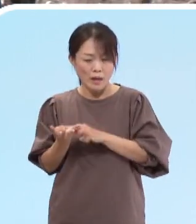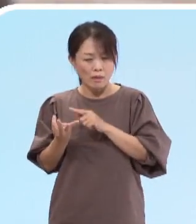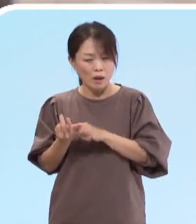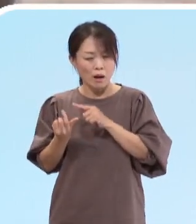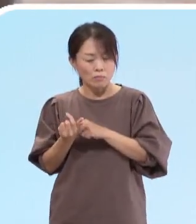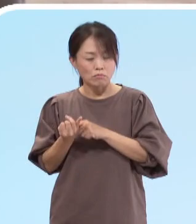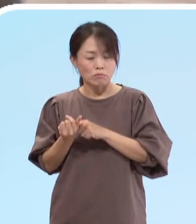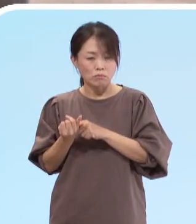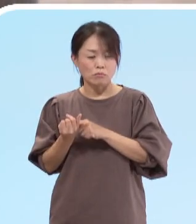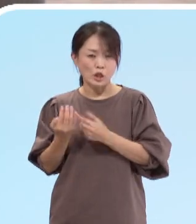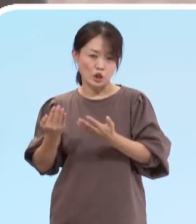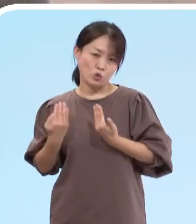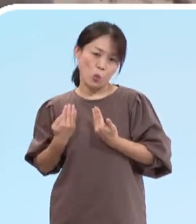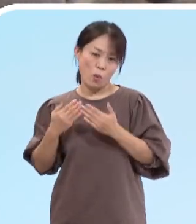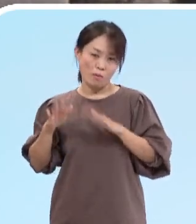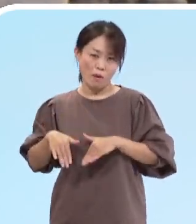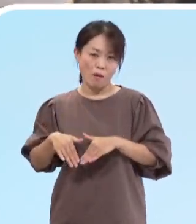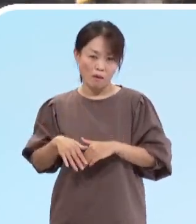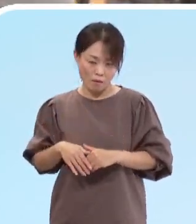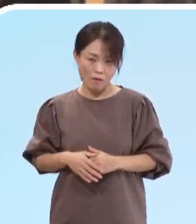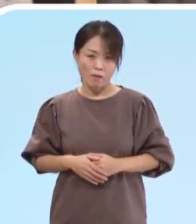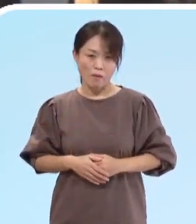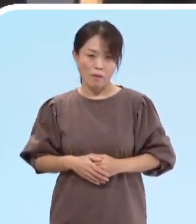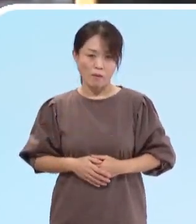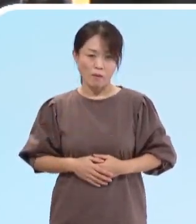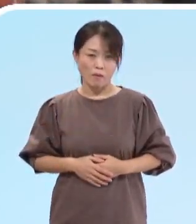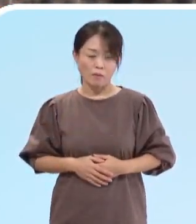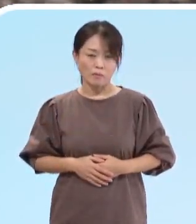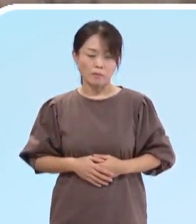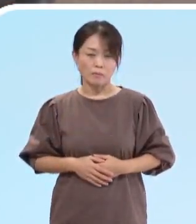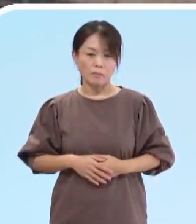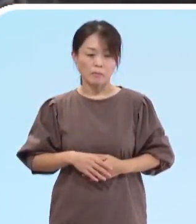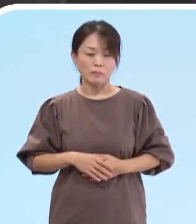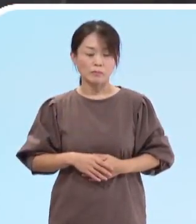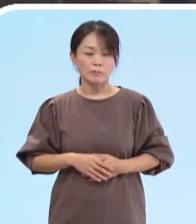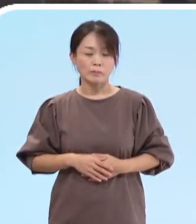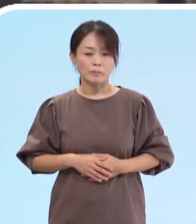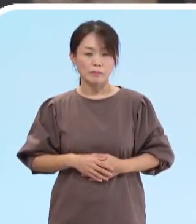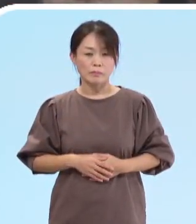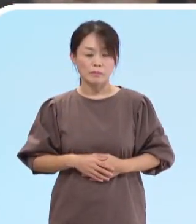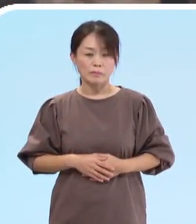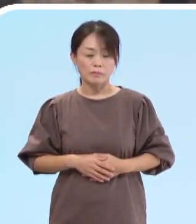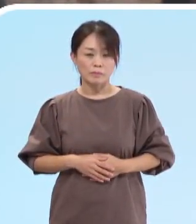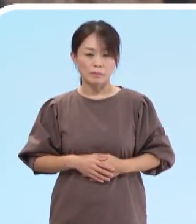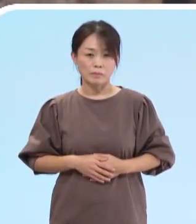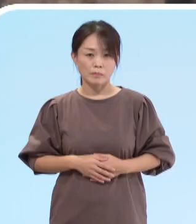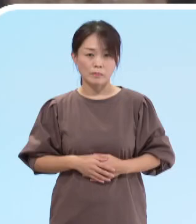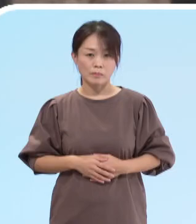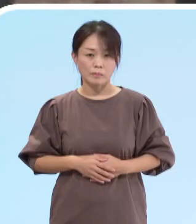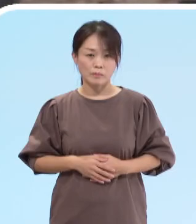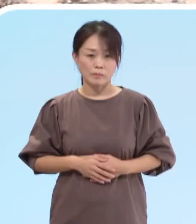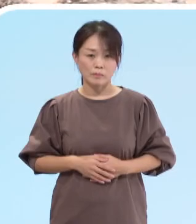数えながら何回やってますっていうのを乗ってる機械に乗ってる方が数えてたんですけども。